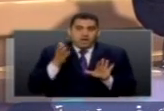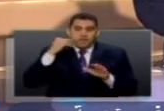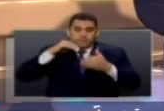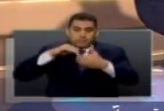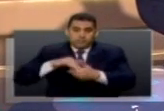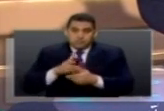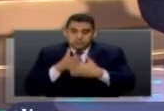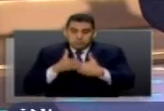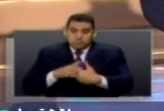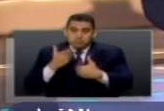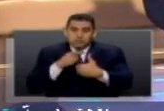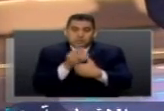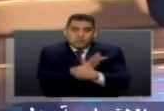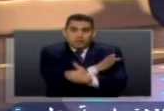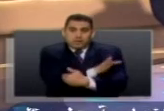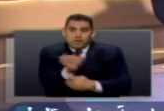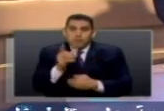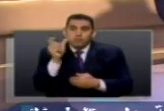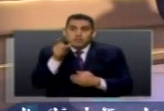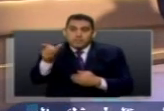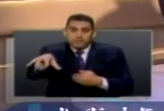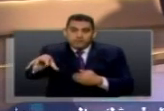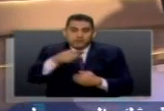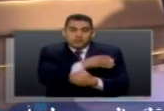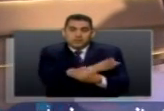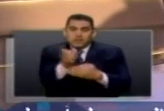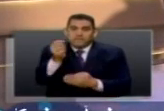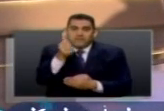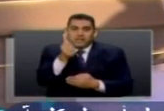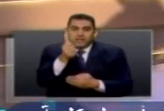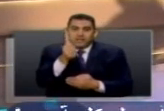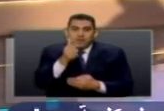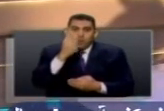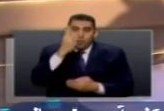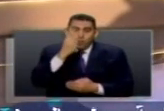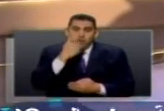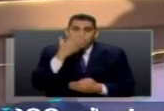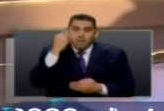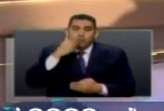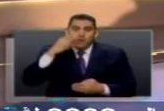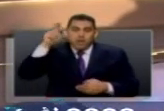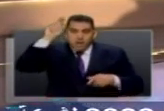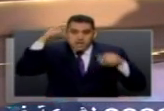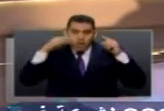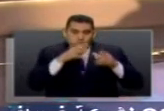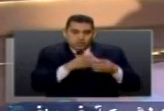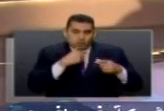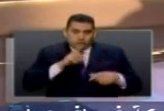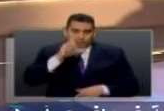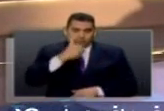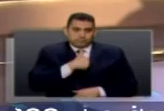ثغرات المسلمين الذي حصل انه جاء رجل الى سيد بني قريضه جاء رجل اسمه حيي بن